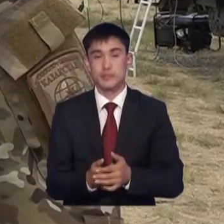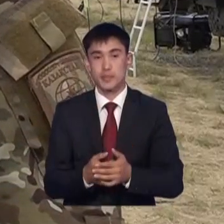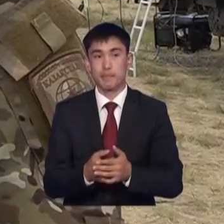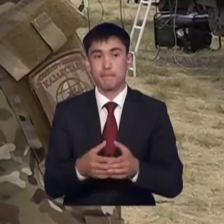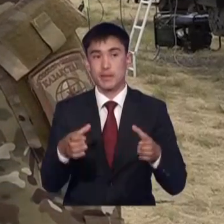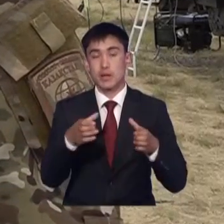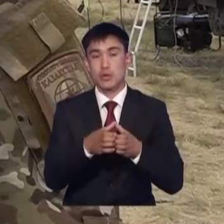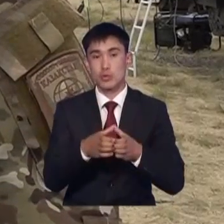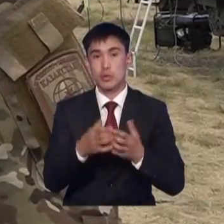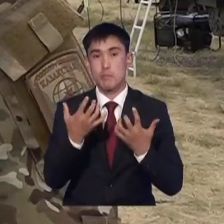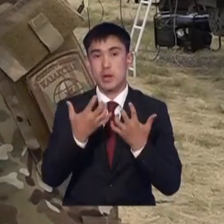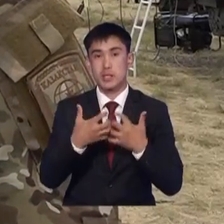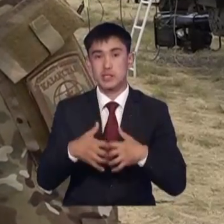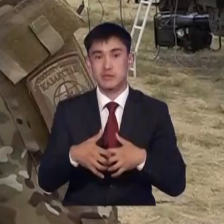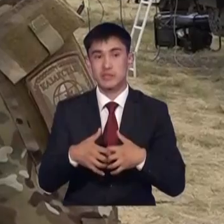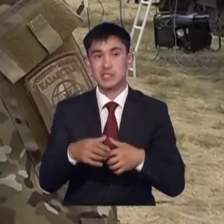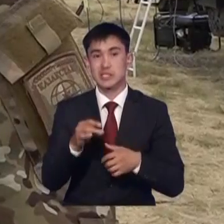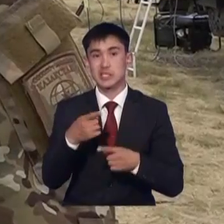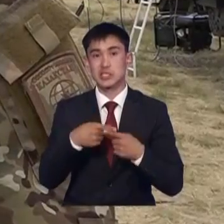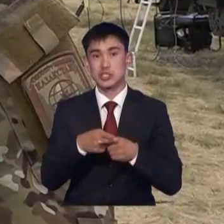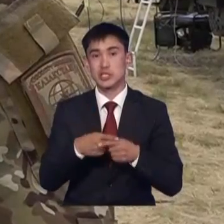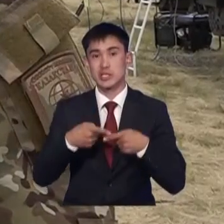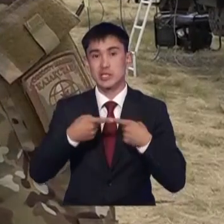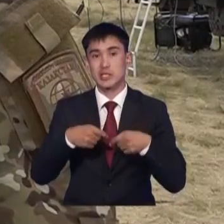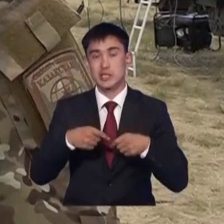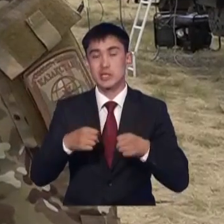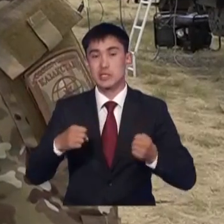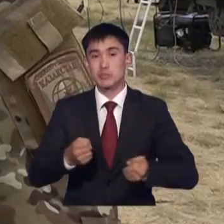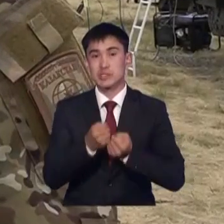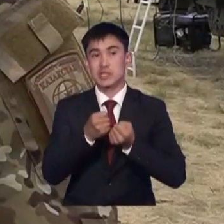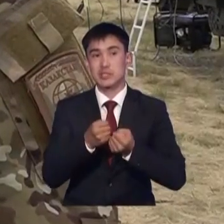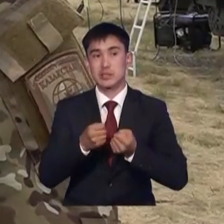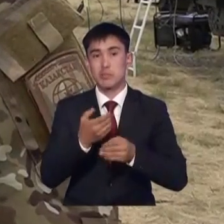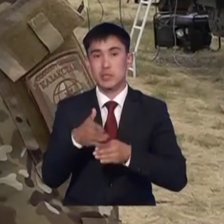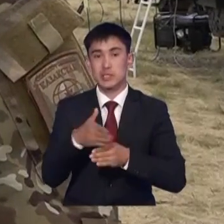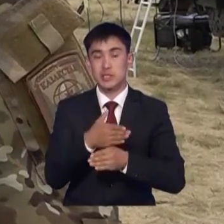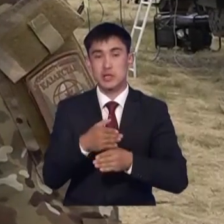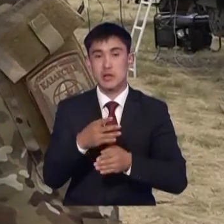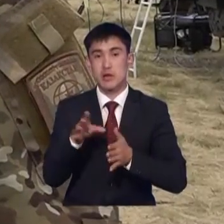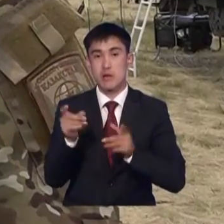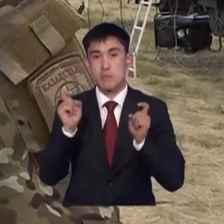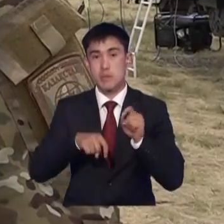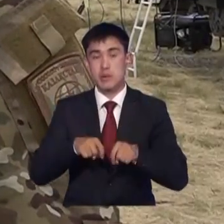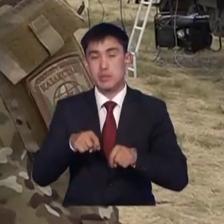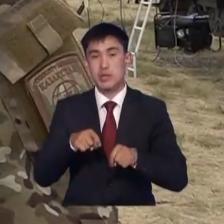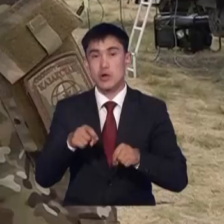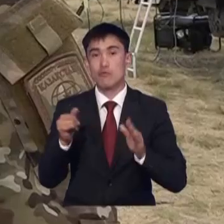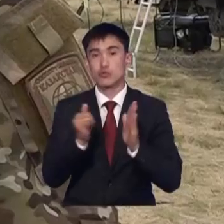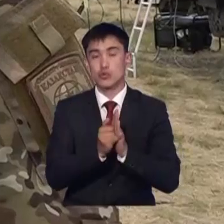колонна механизированная с инженерной техникой и спасательными подразделениями вовремя прибыла